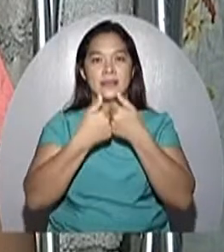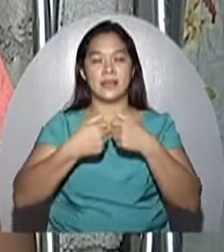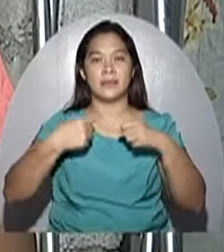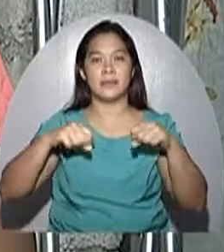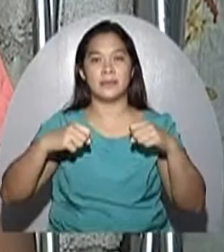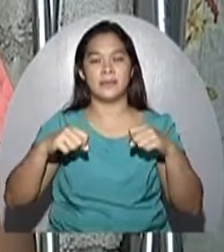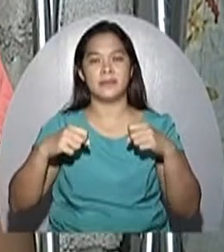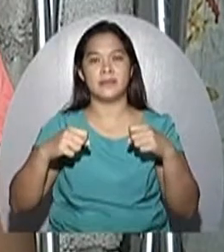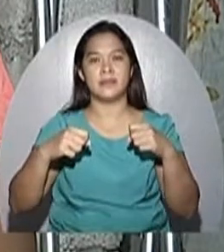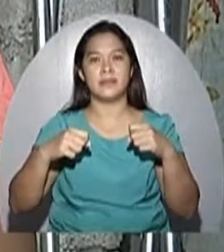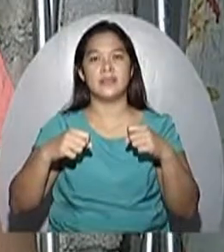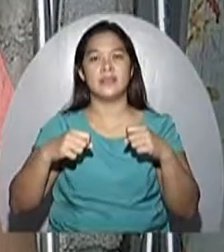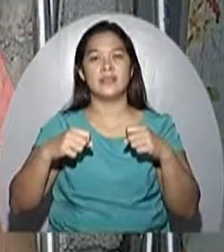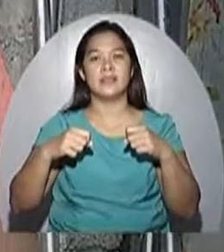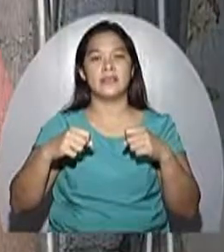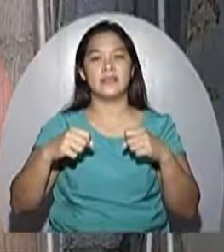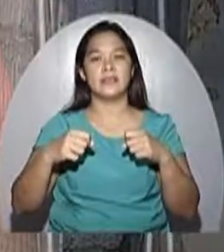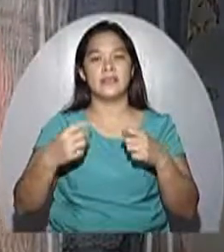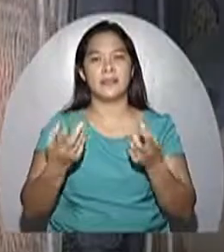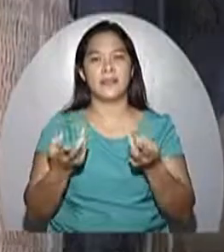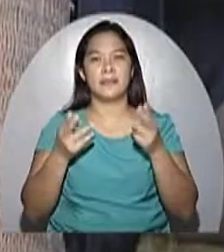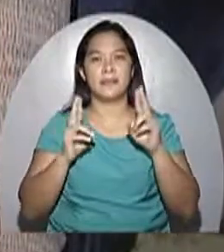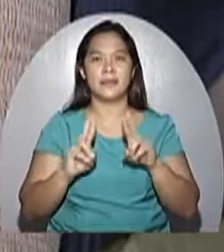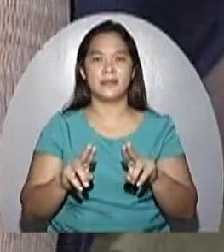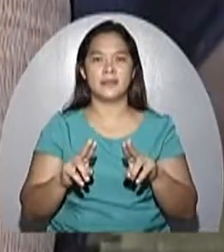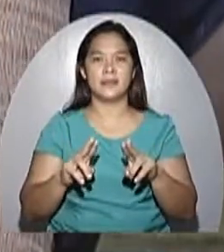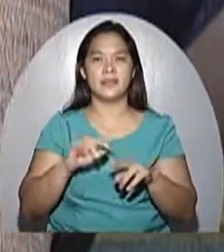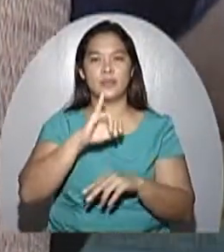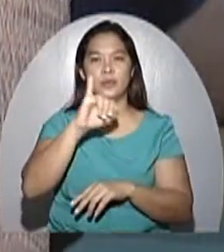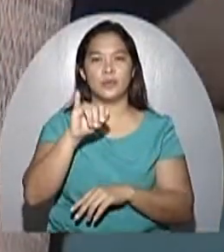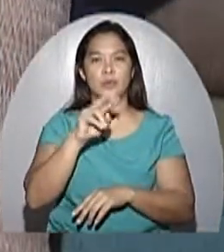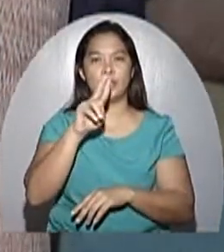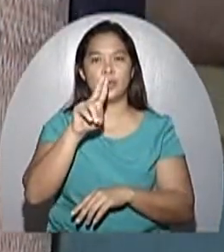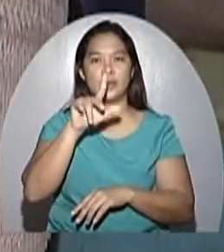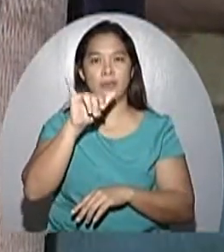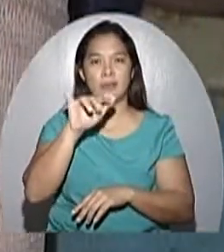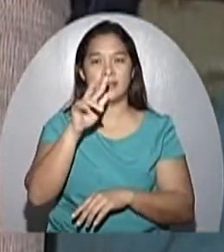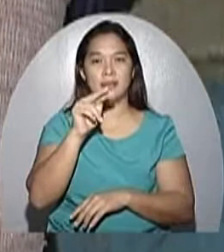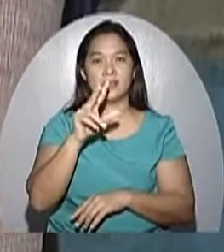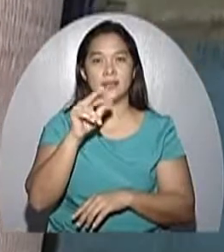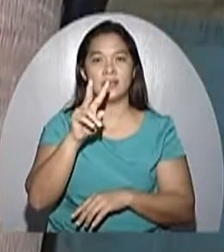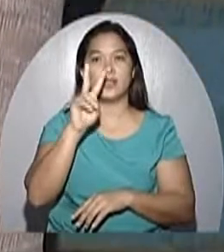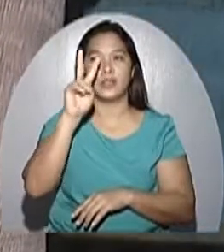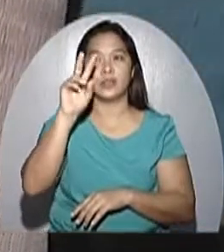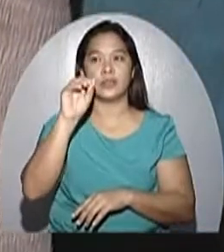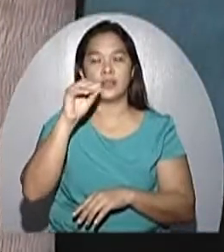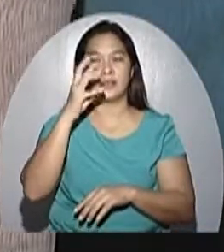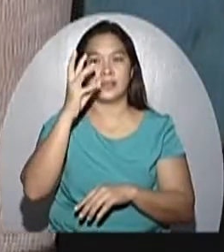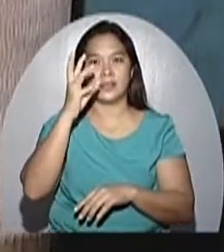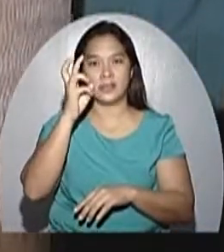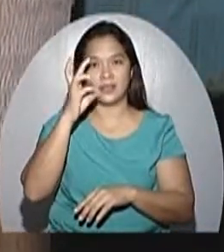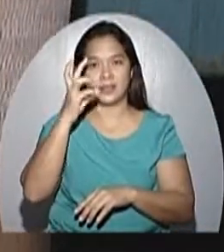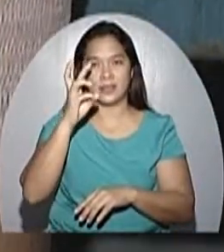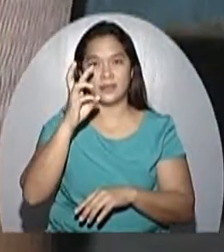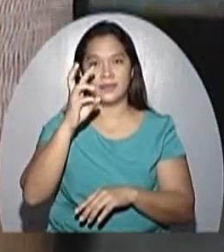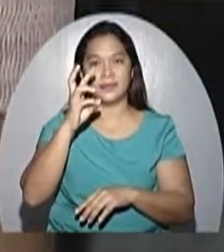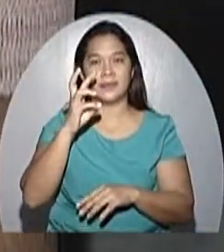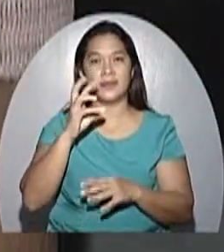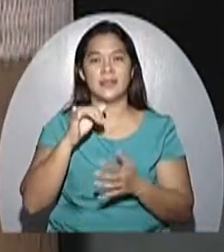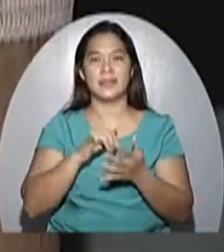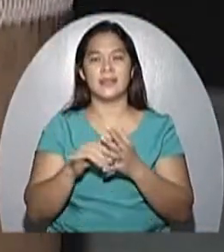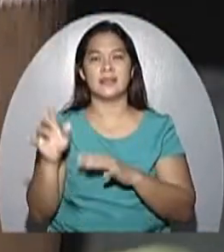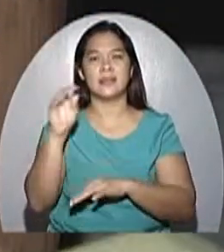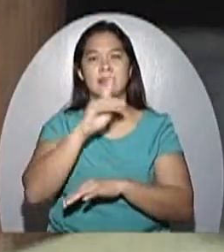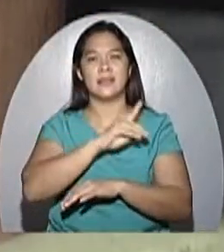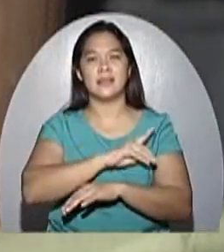Na-aksidente po siya sa motor, ma'am, na single. Nangyari po yan, ma'am, noong July 13,